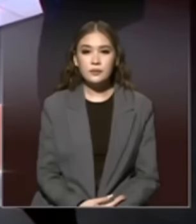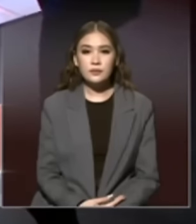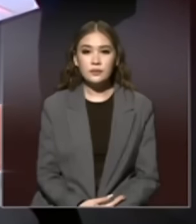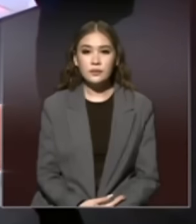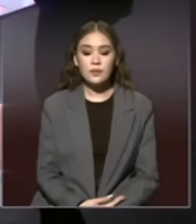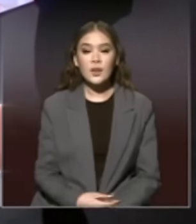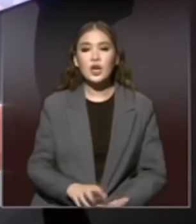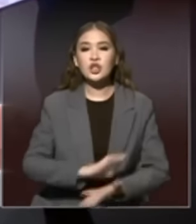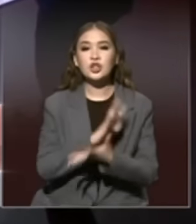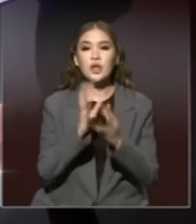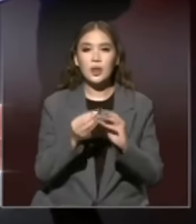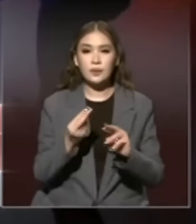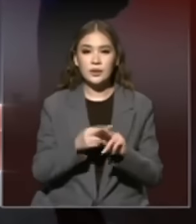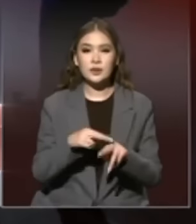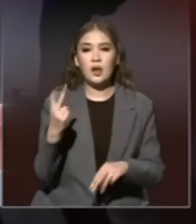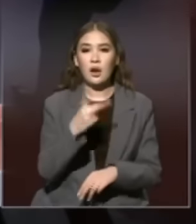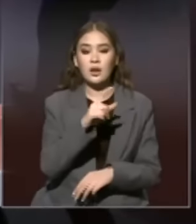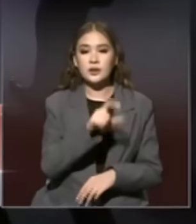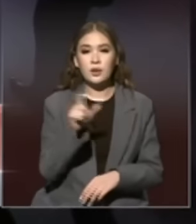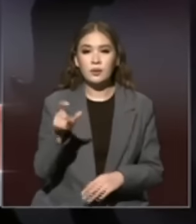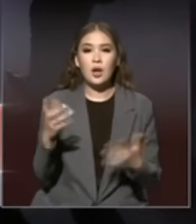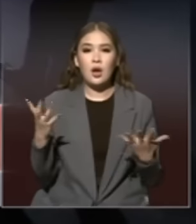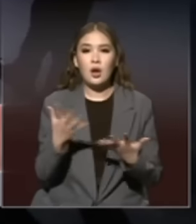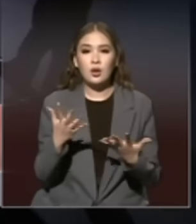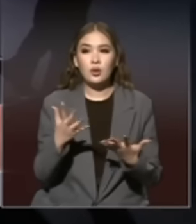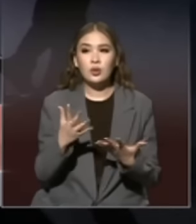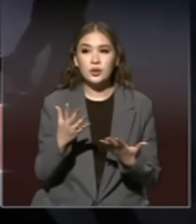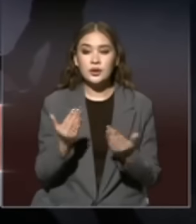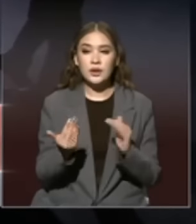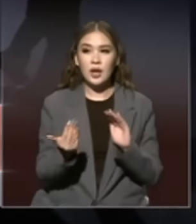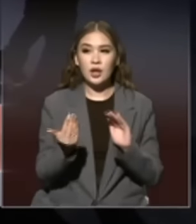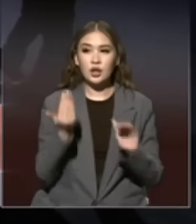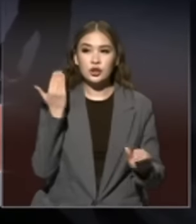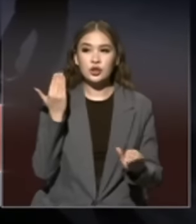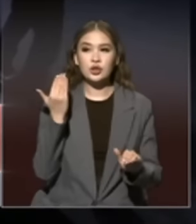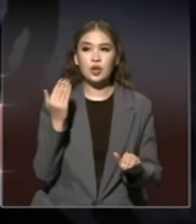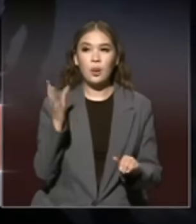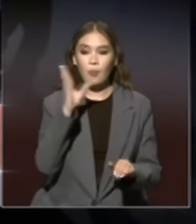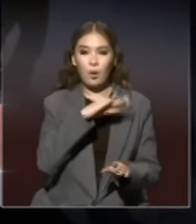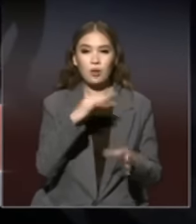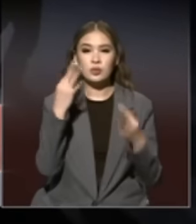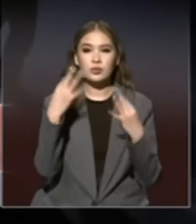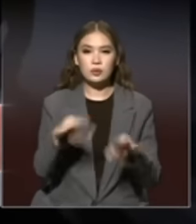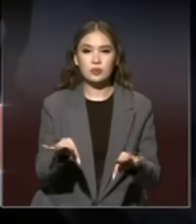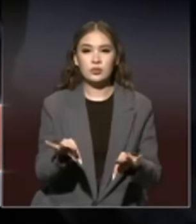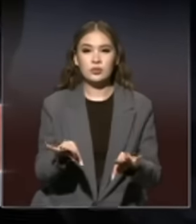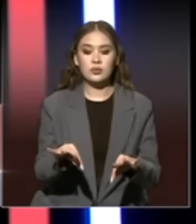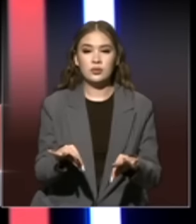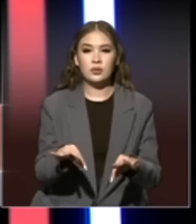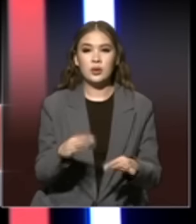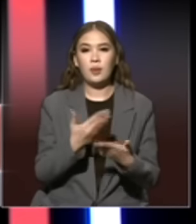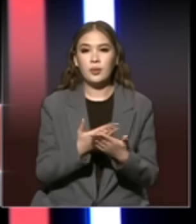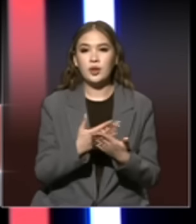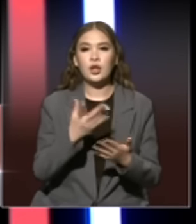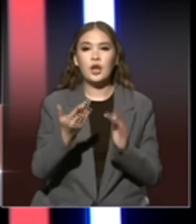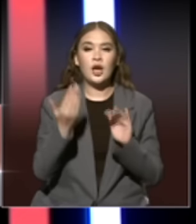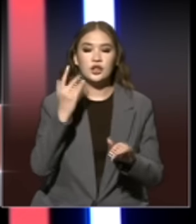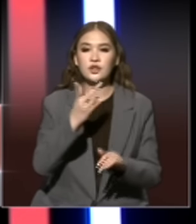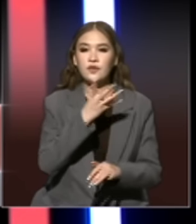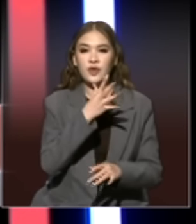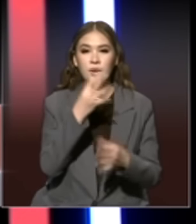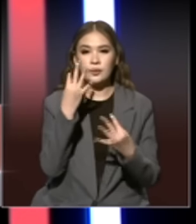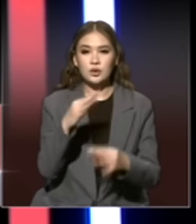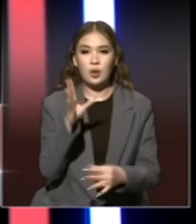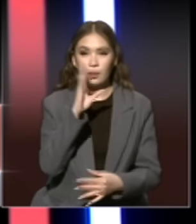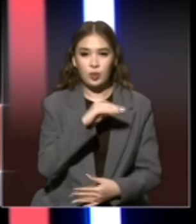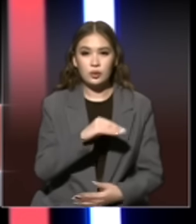жалпы осы қос азамат қандай жағдайда шартты мерзімнен босатылып шығарылады, уақытынан бұрын босатылып шығарылады